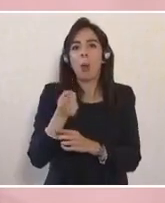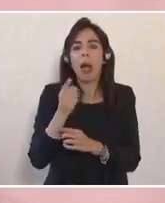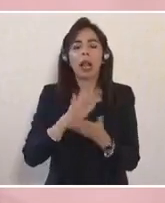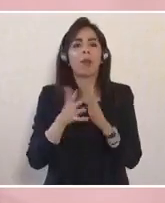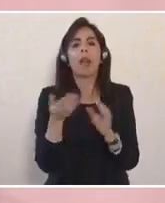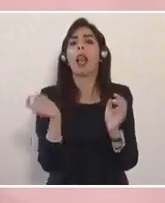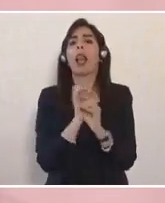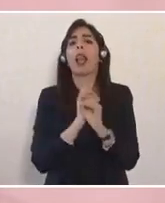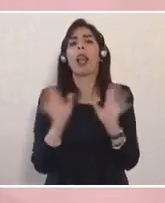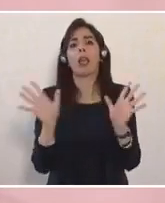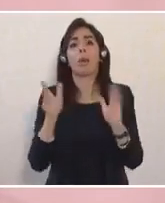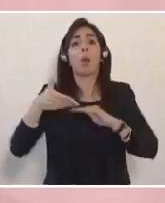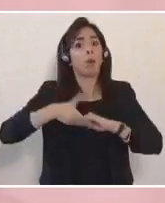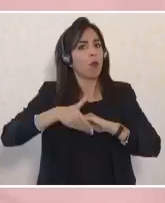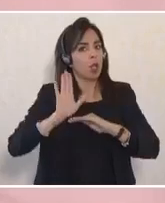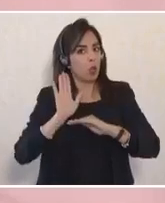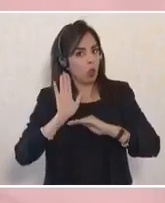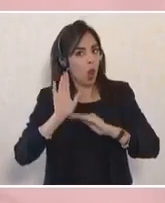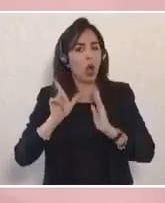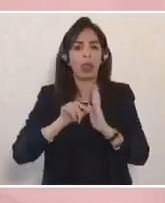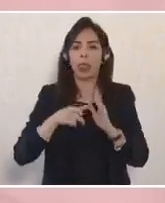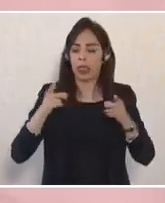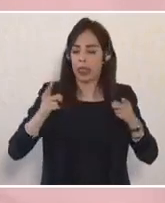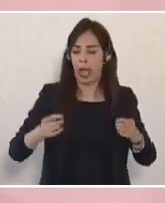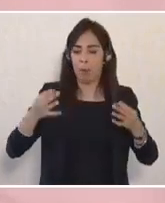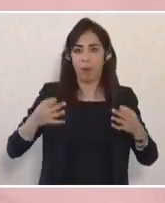liberalizzazione temporanea, circoscritta